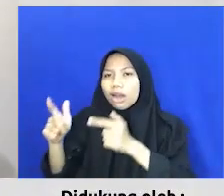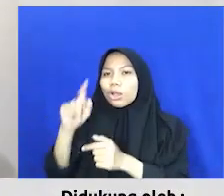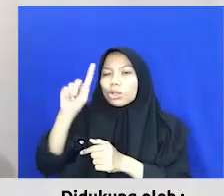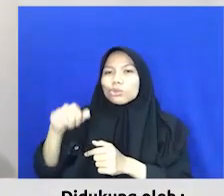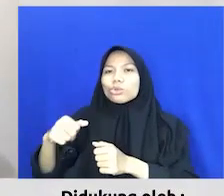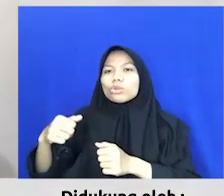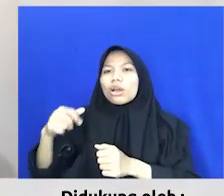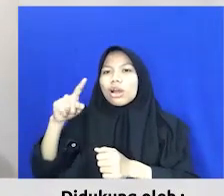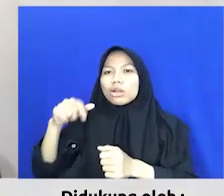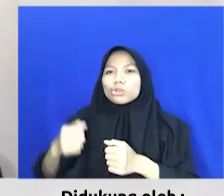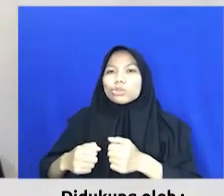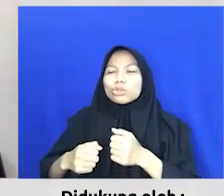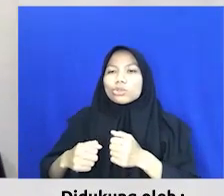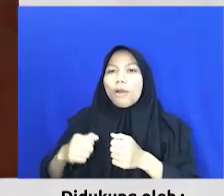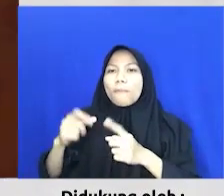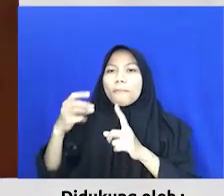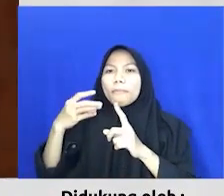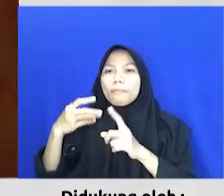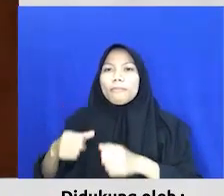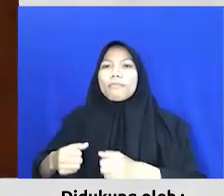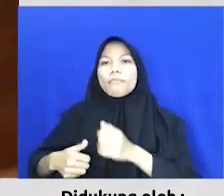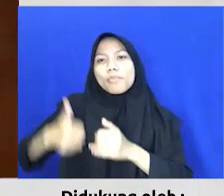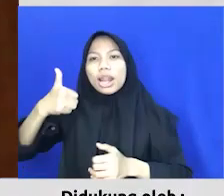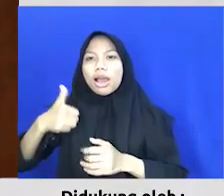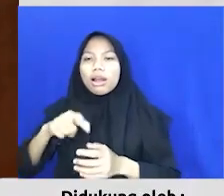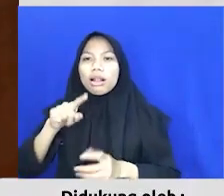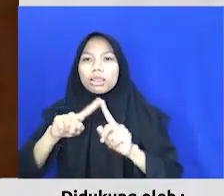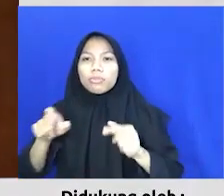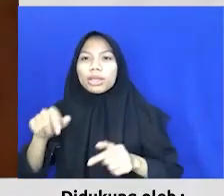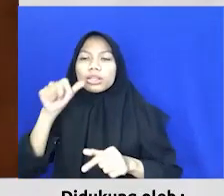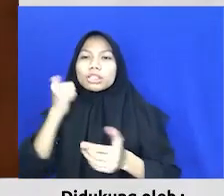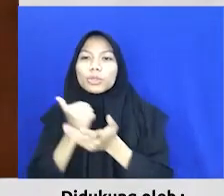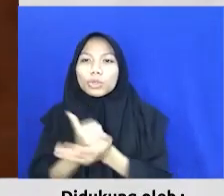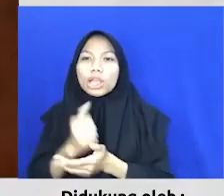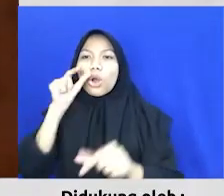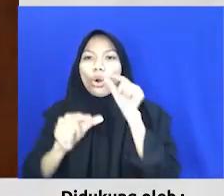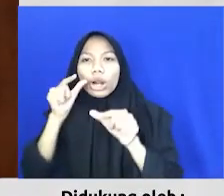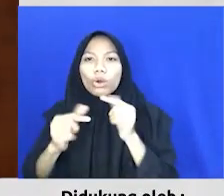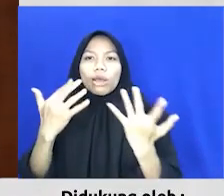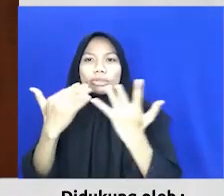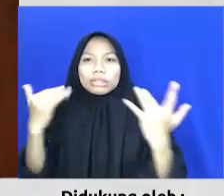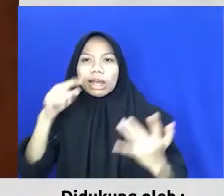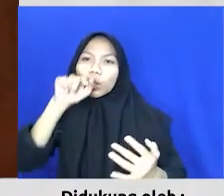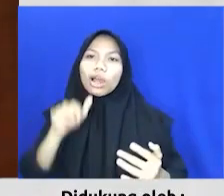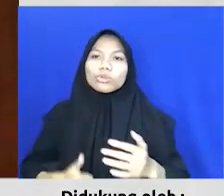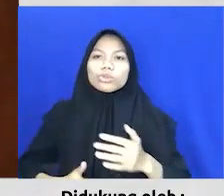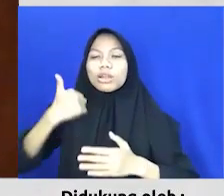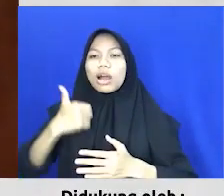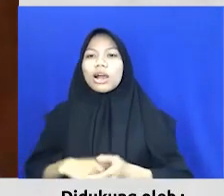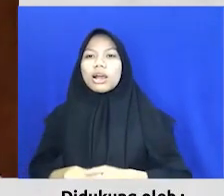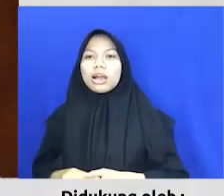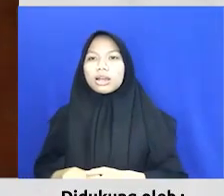dari perjuangan dan sebagainya ke kota, rumah-rumah tidak ada. Ya, dan satu rumah itu